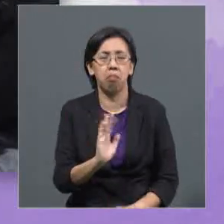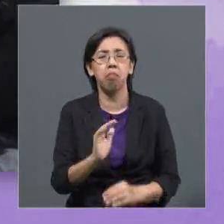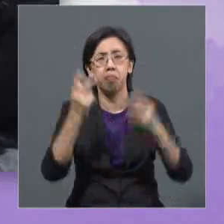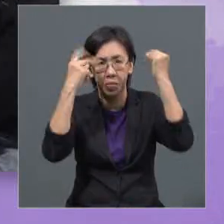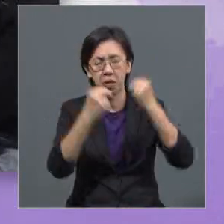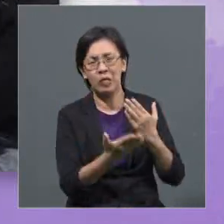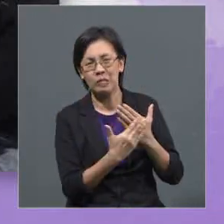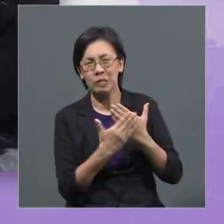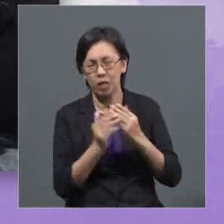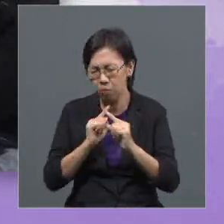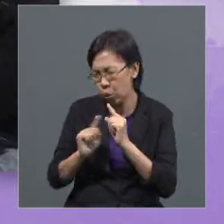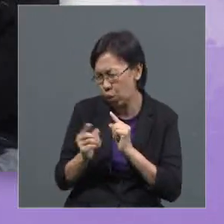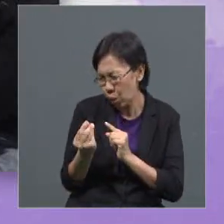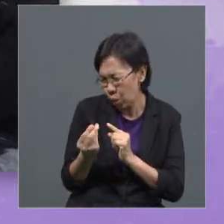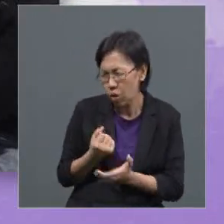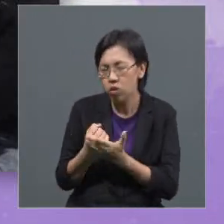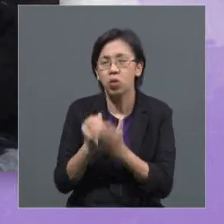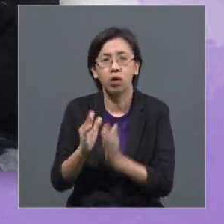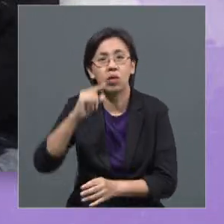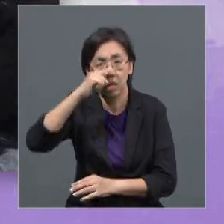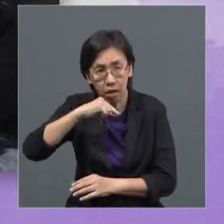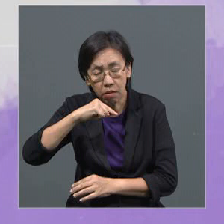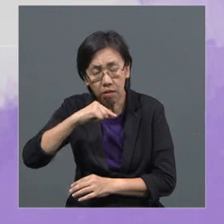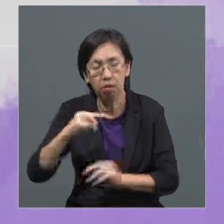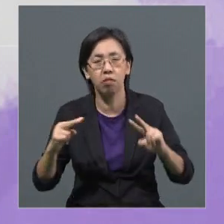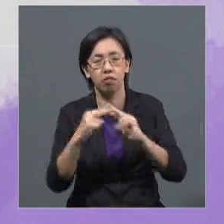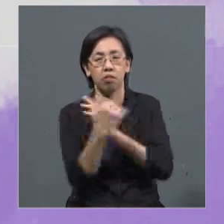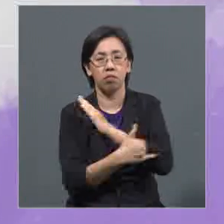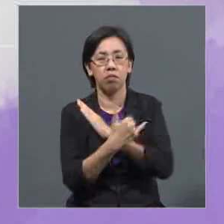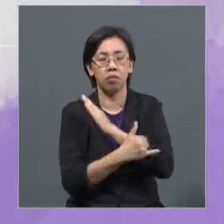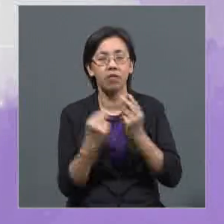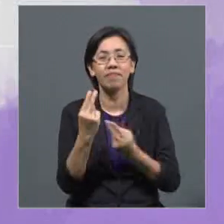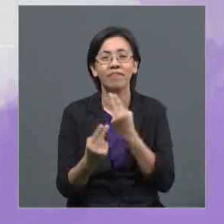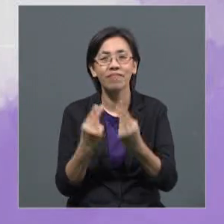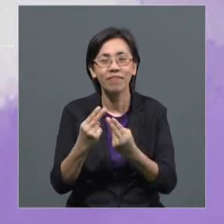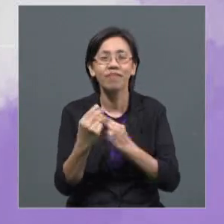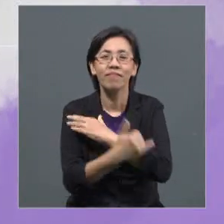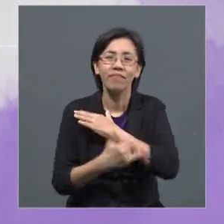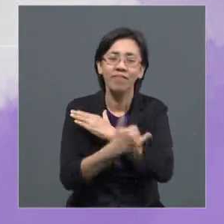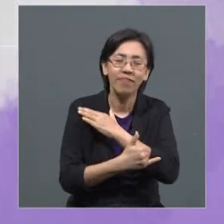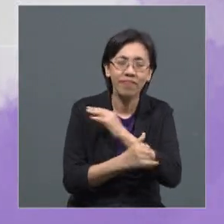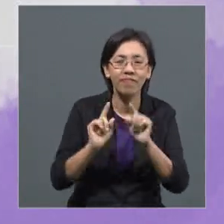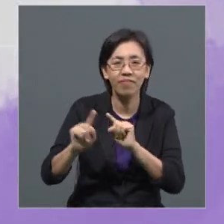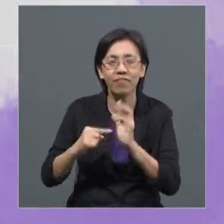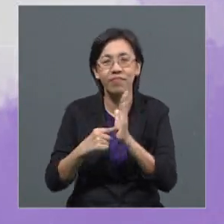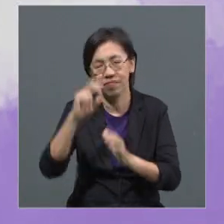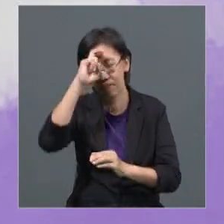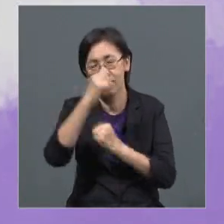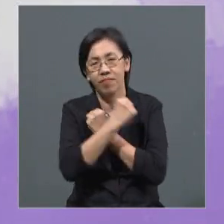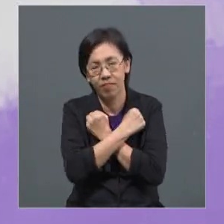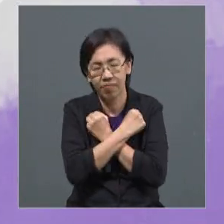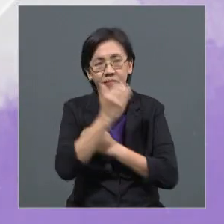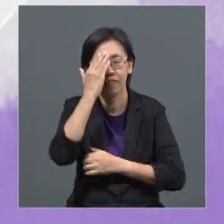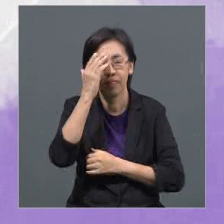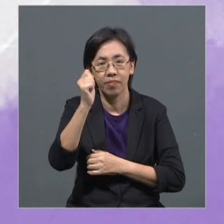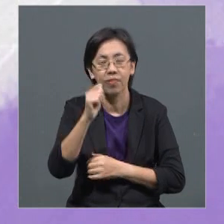ดำเนินการเจรจาเพื่อช่วยคนไทยโดยทางกระทรวงการต่างประเทศได้เดินทางไปเยือนประเทศในตะวันออกกลางไม่ว่าจะเป็นอียิปต์อิสราเอลและ